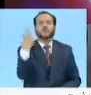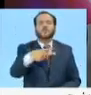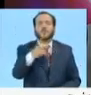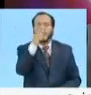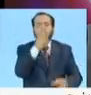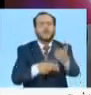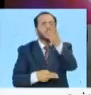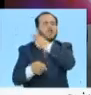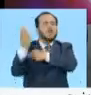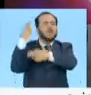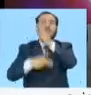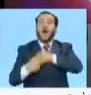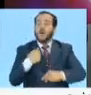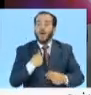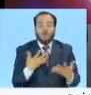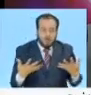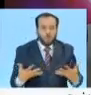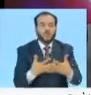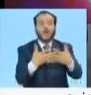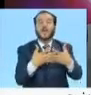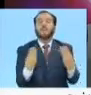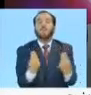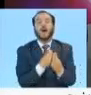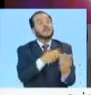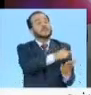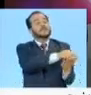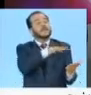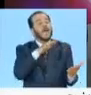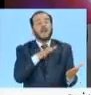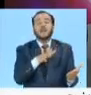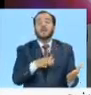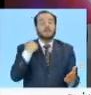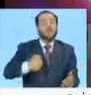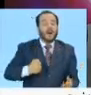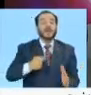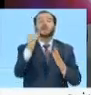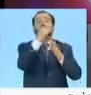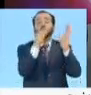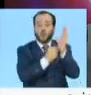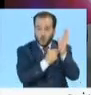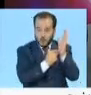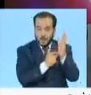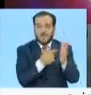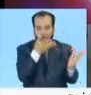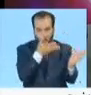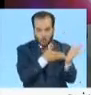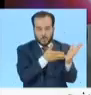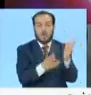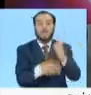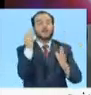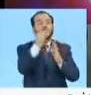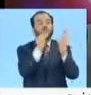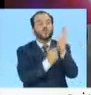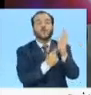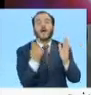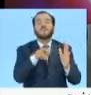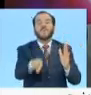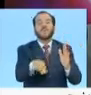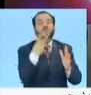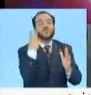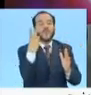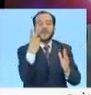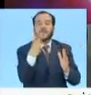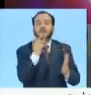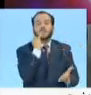إلى الآن هو الشراكة في الحكم. وبعد الاستقلال وبعد أن كان لدينا دستور عقدي، جاء دستور 2002